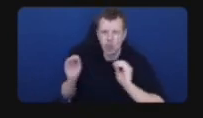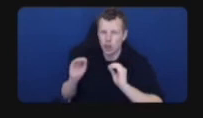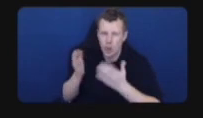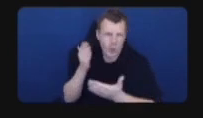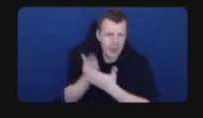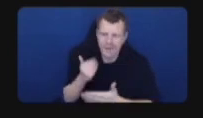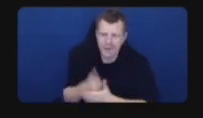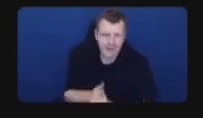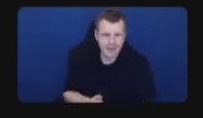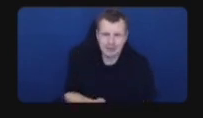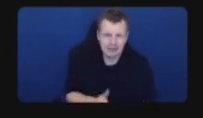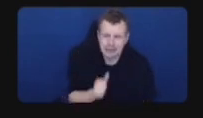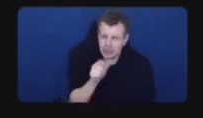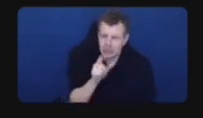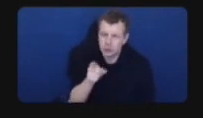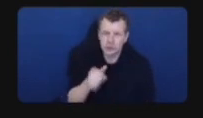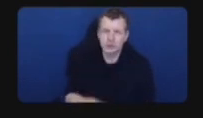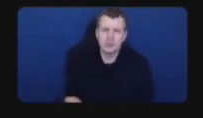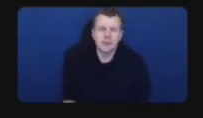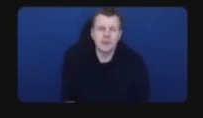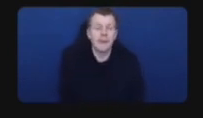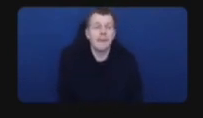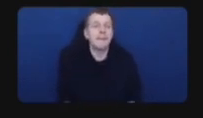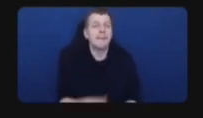其实这方面是没有依据的, 在,